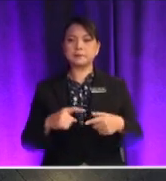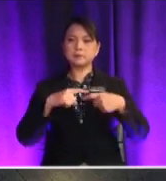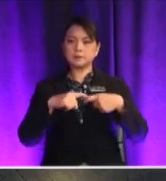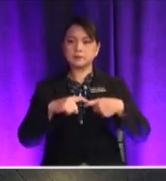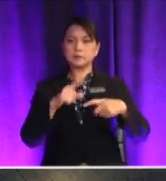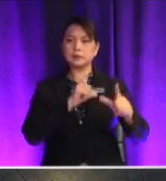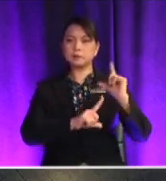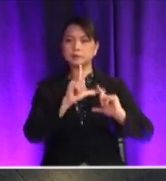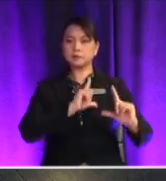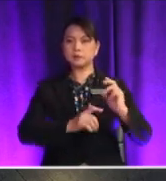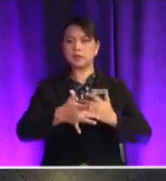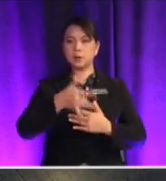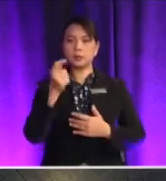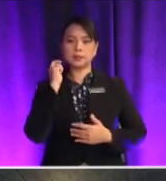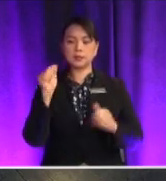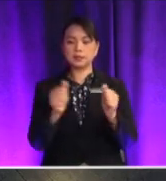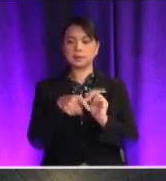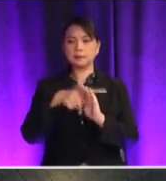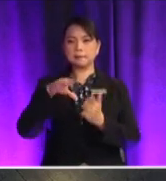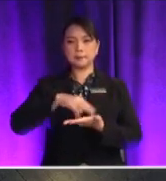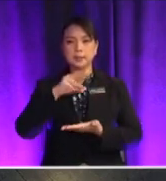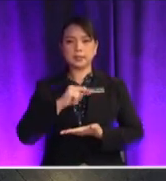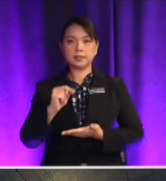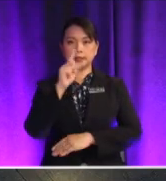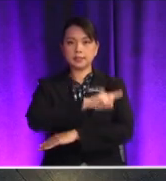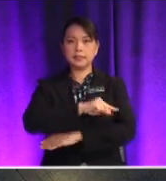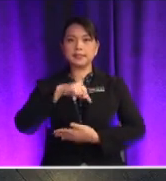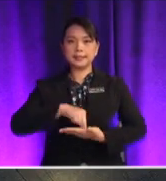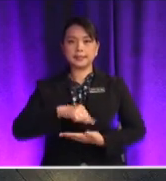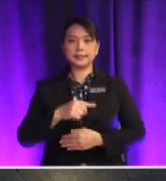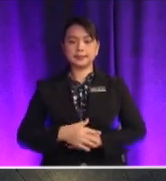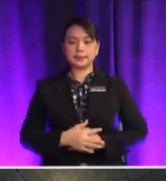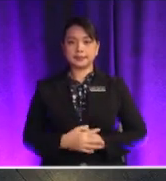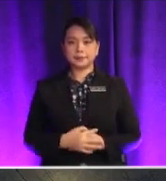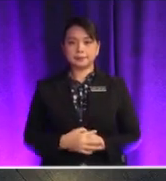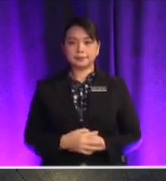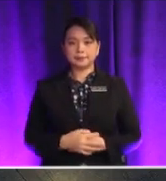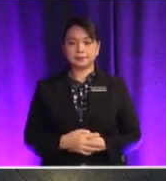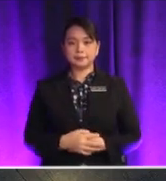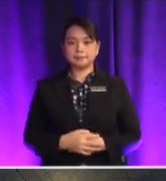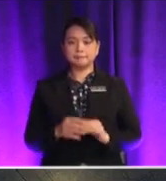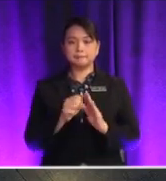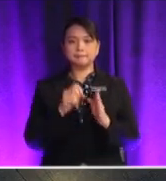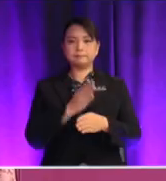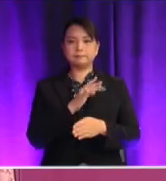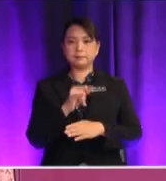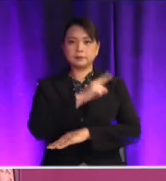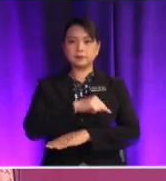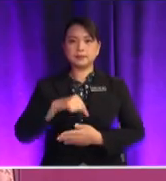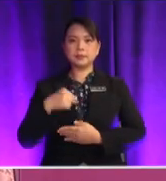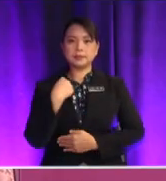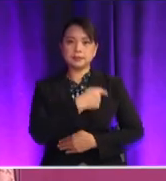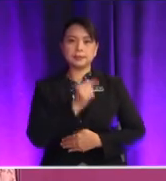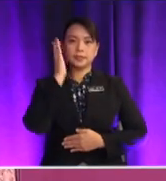awal tadi dengan kita punya pembelajaran kali ini dalam mata pelajaran pendidikan moral cikgu. Okey, sebenarnya hari ini kita akan